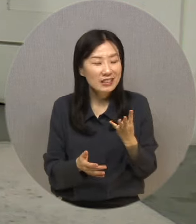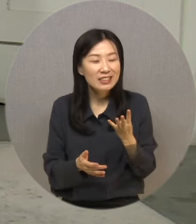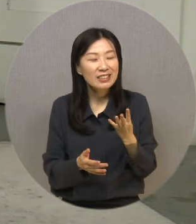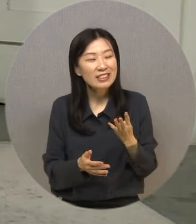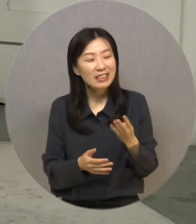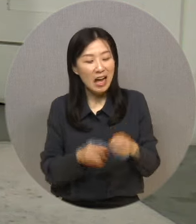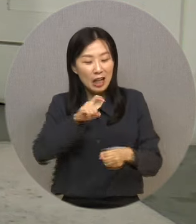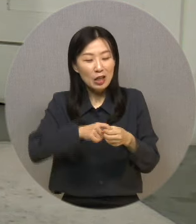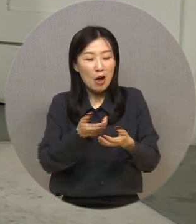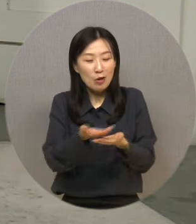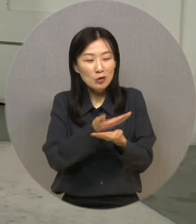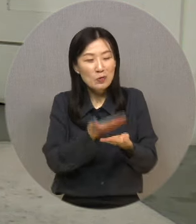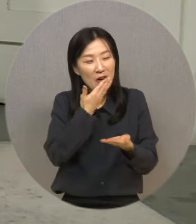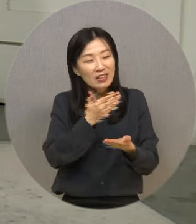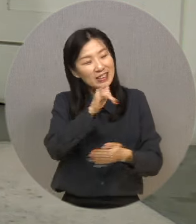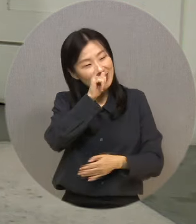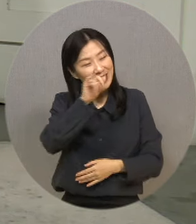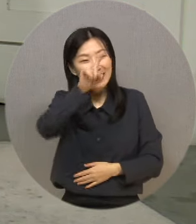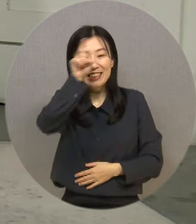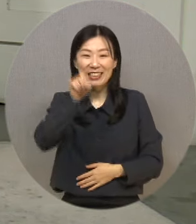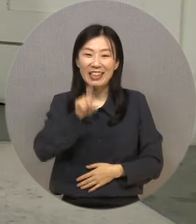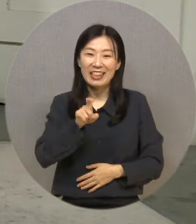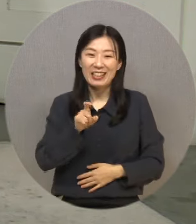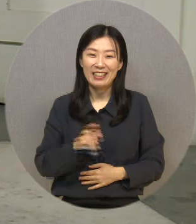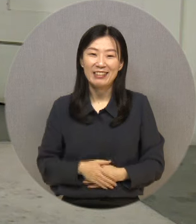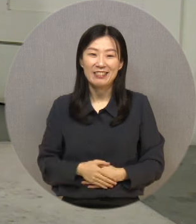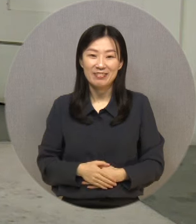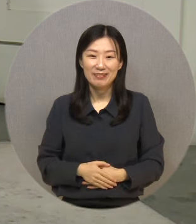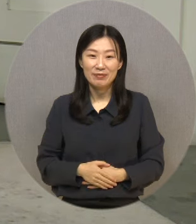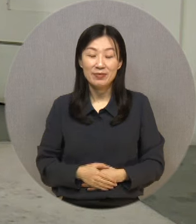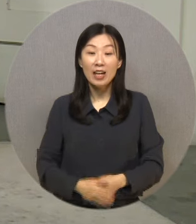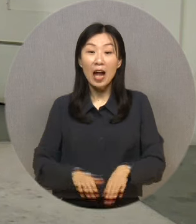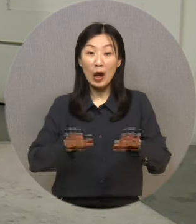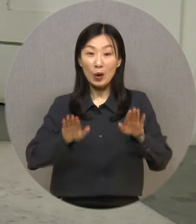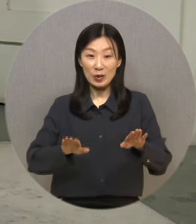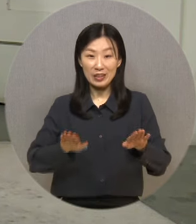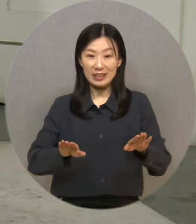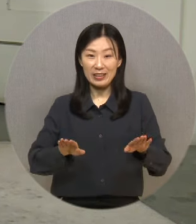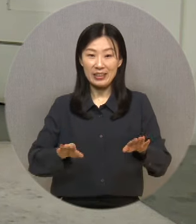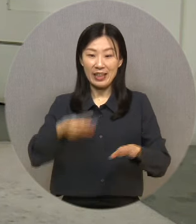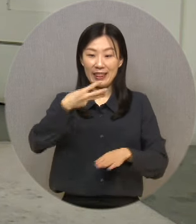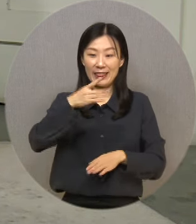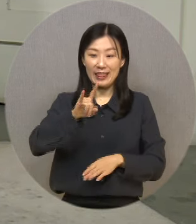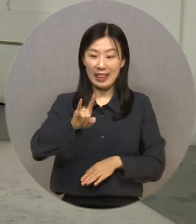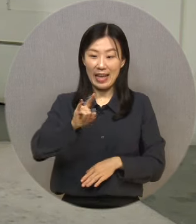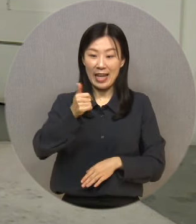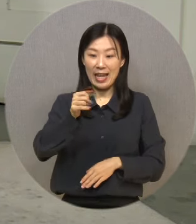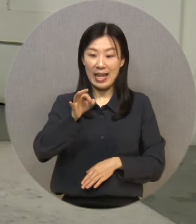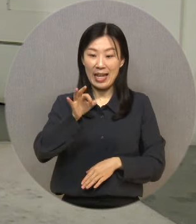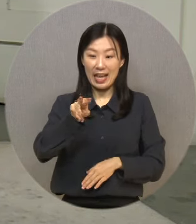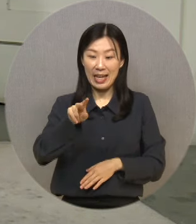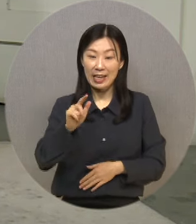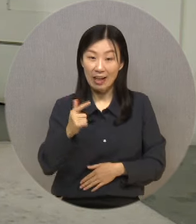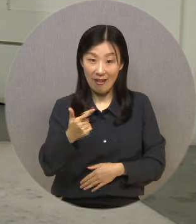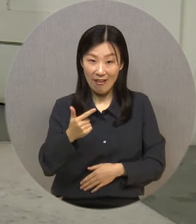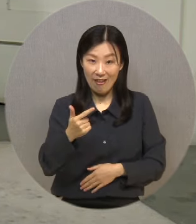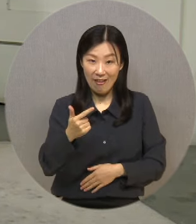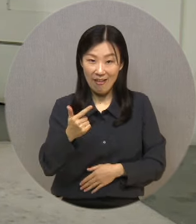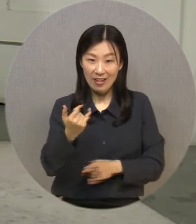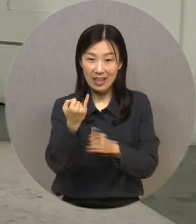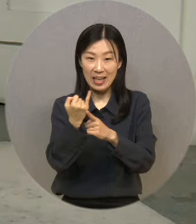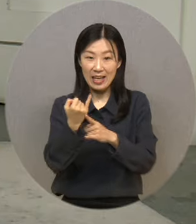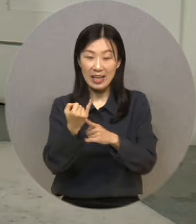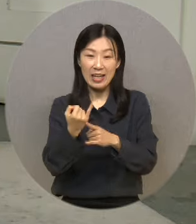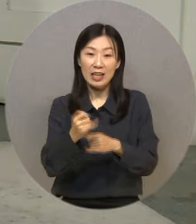예. 네, 자 오늘은 태연의 만약에라는 곡 네